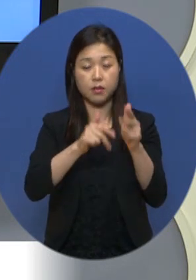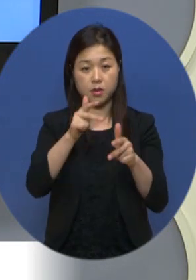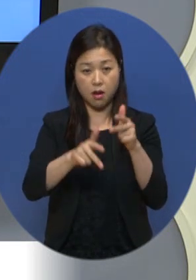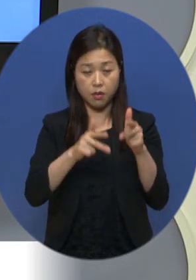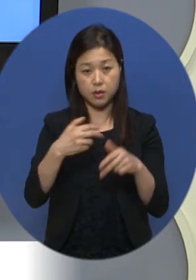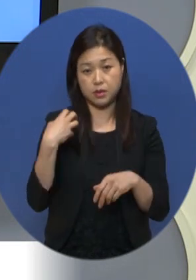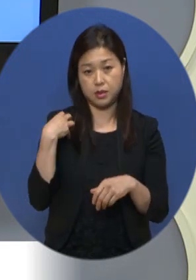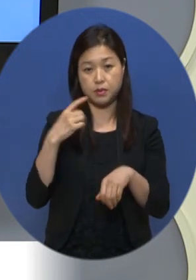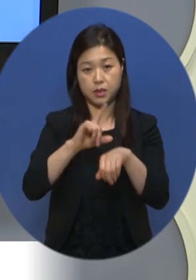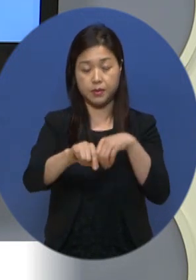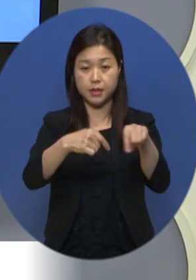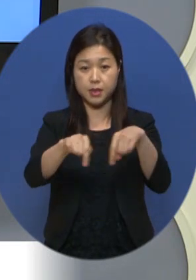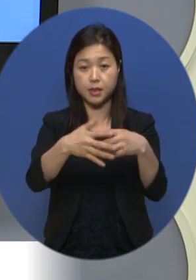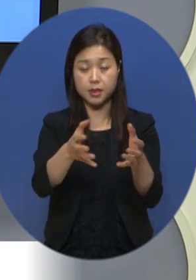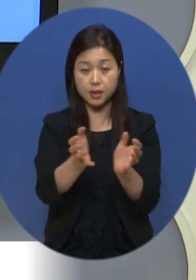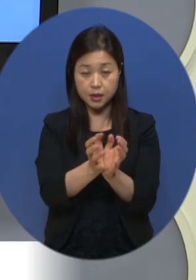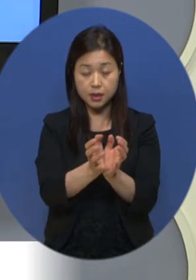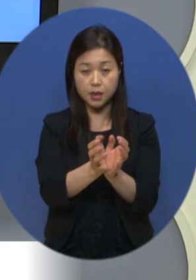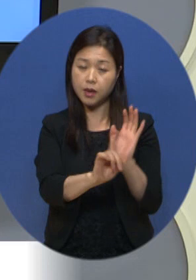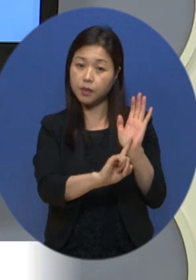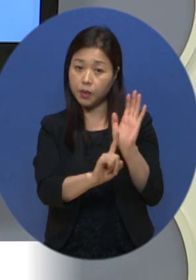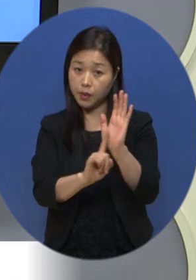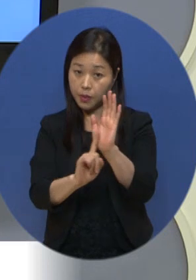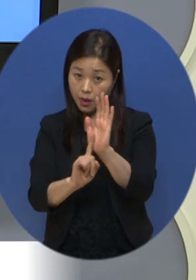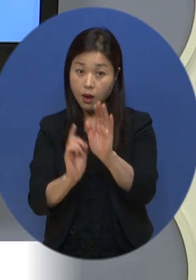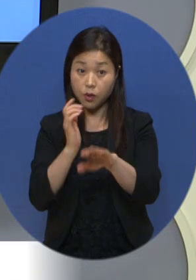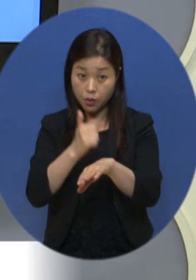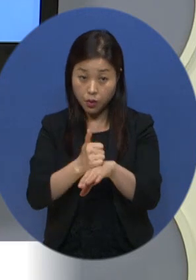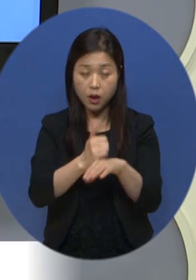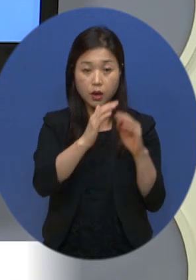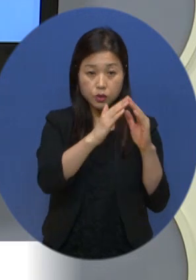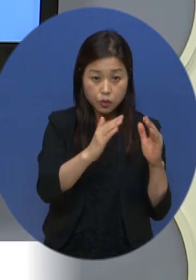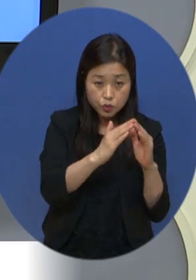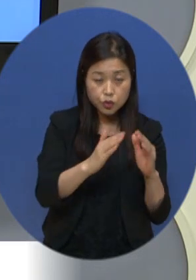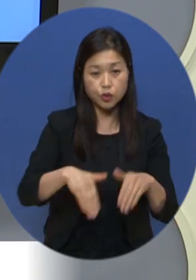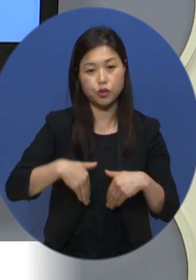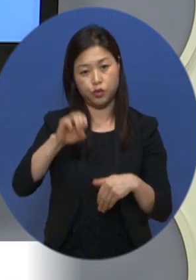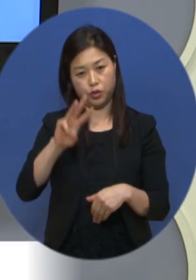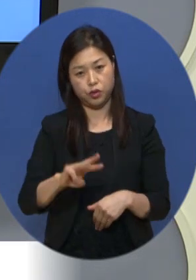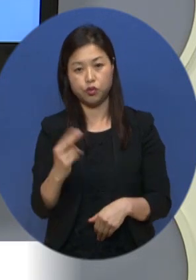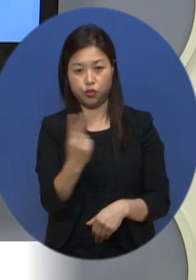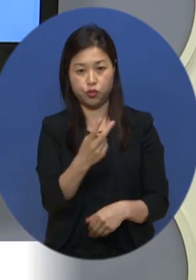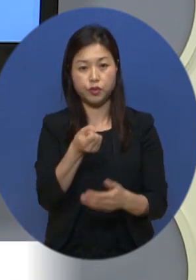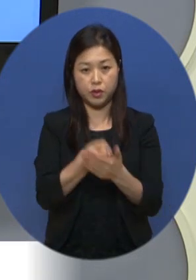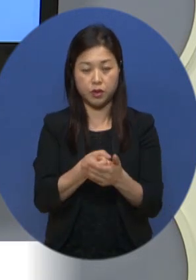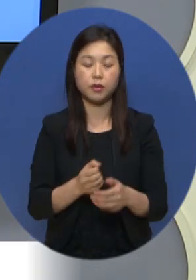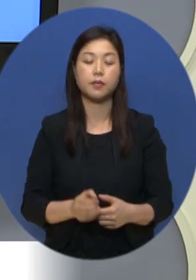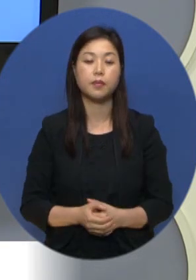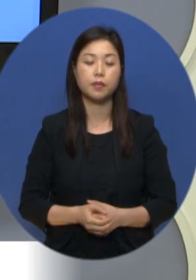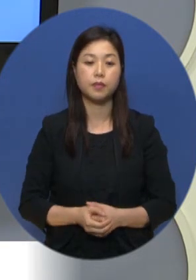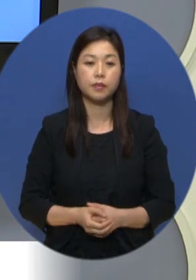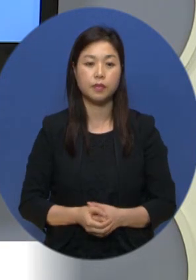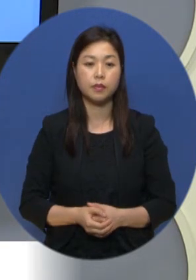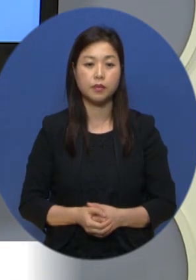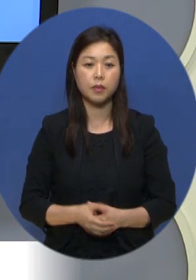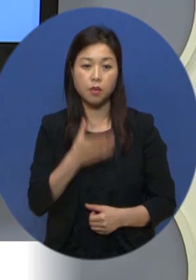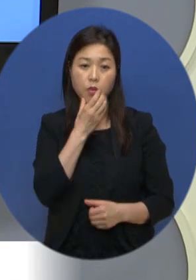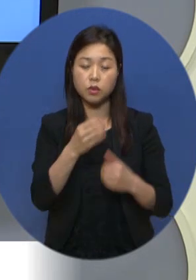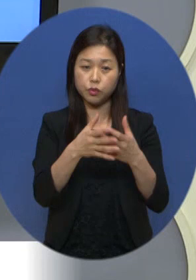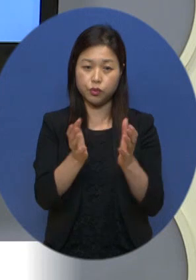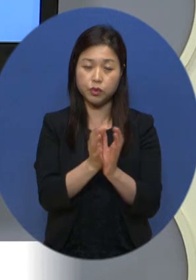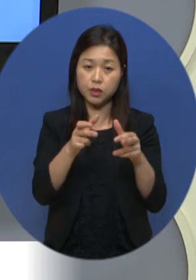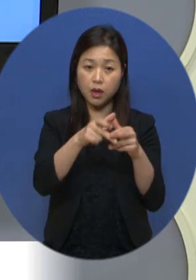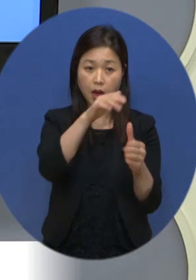수행할 지방자치단체를 공모한 결과 전주시와 춘천시가 선정됐다고 밝혔습니다 복지부는